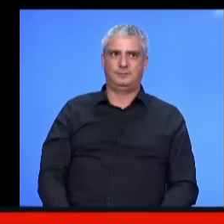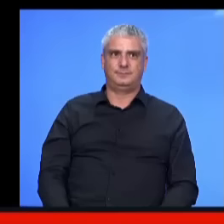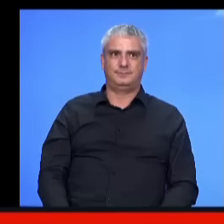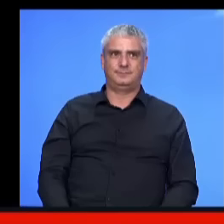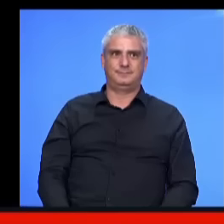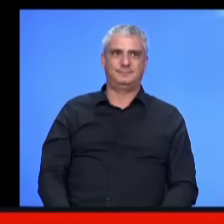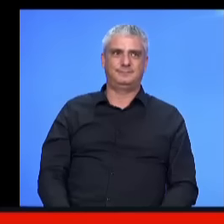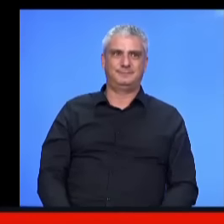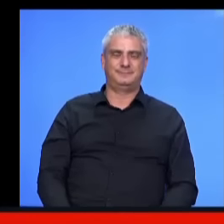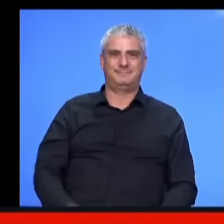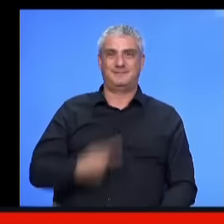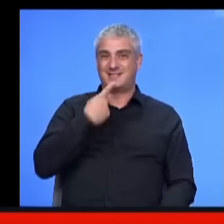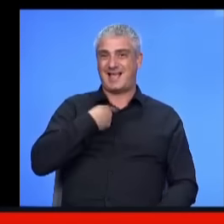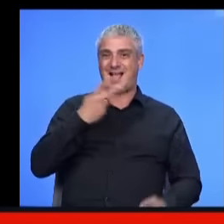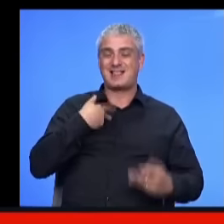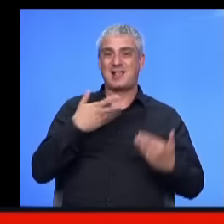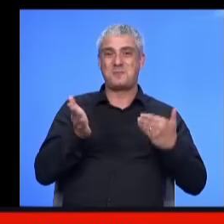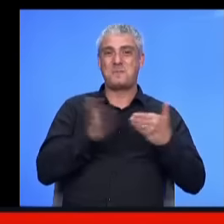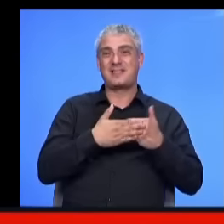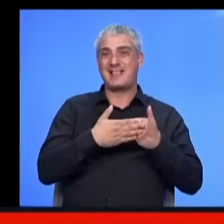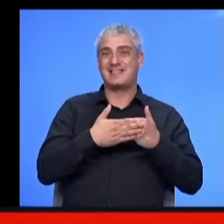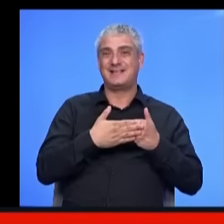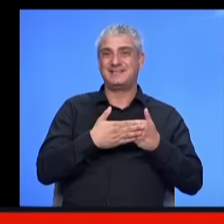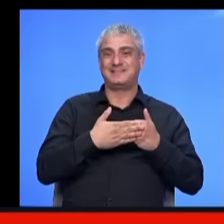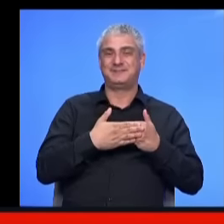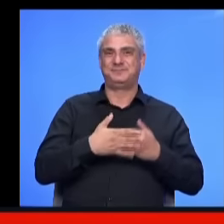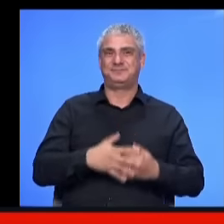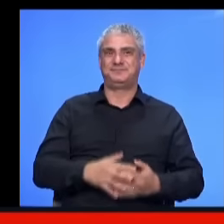אנחנו מתרדים.